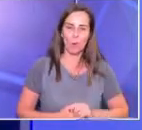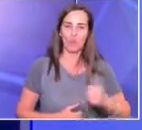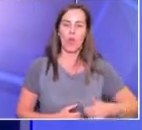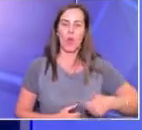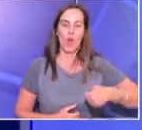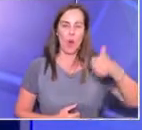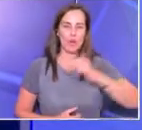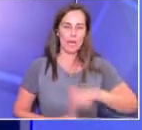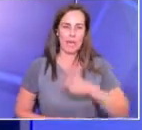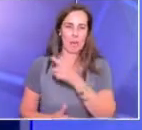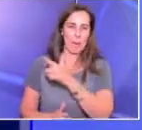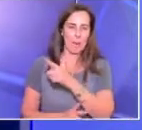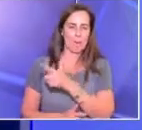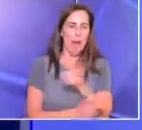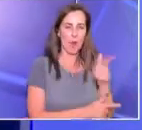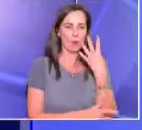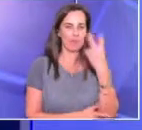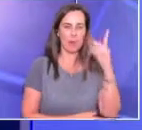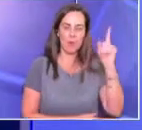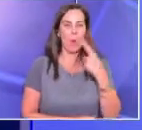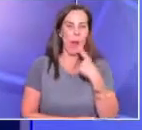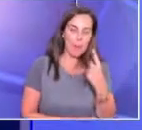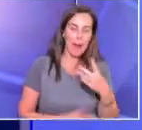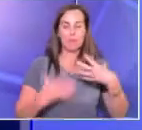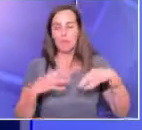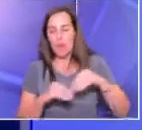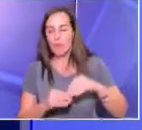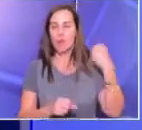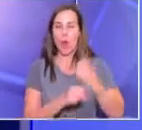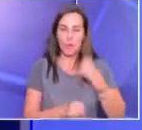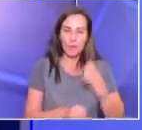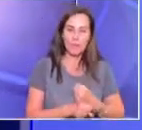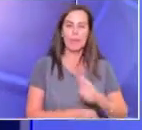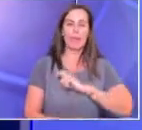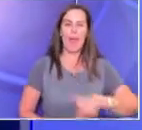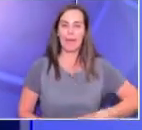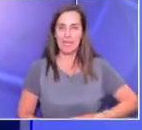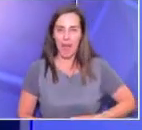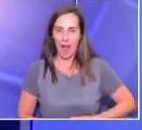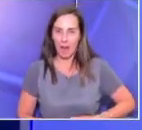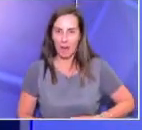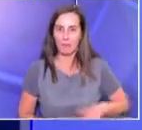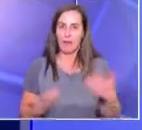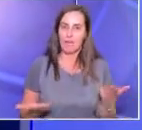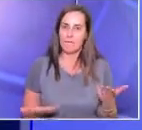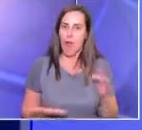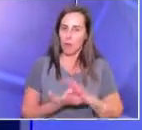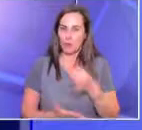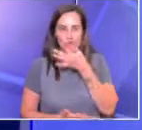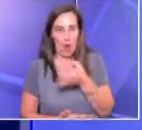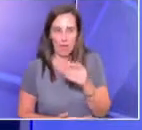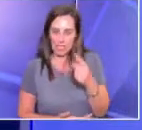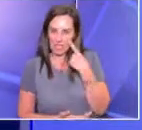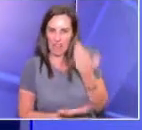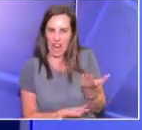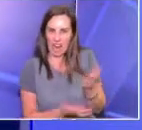מעלות תרשיחא, מזה 42 שנים. הוא דיבר על בני משפחתו המועסקים במנגנון העירייה, והכתבת שאלה, זה